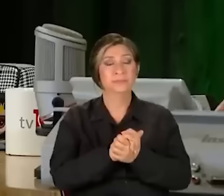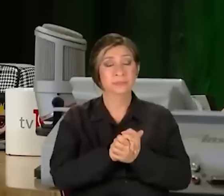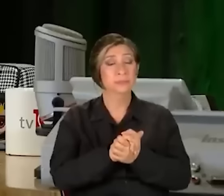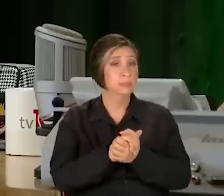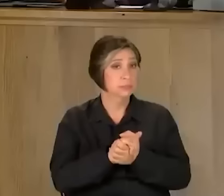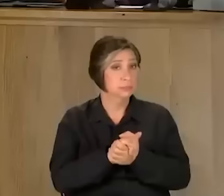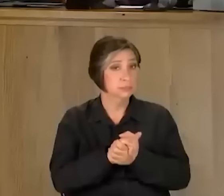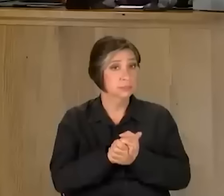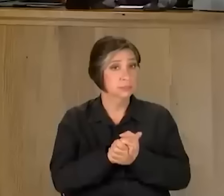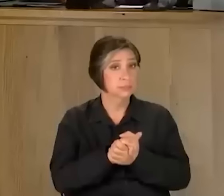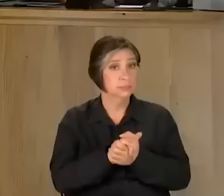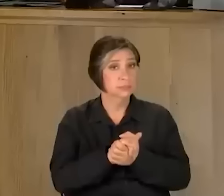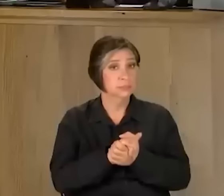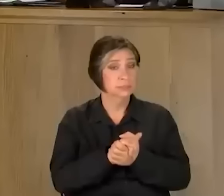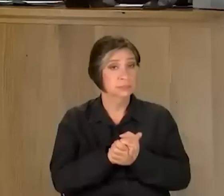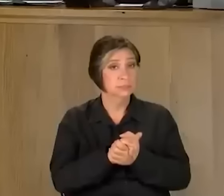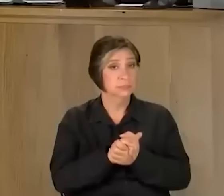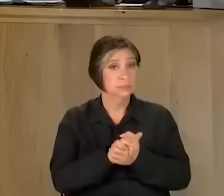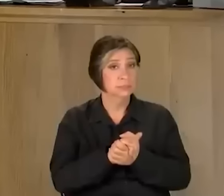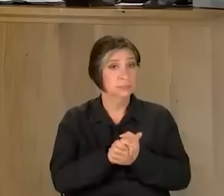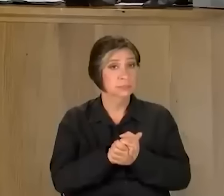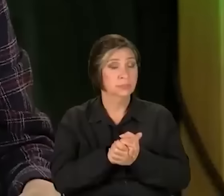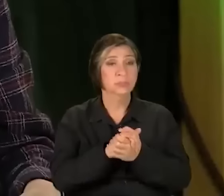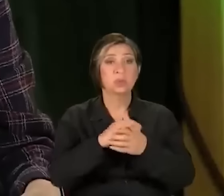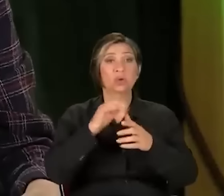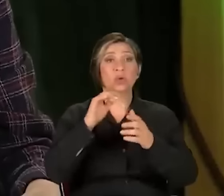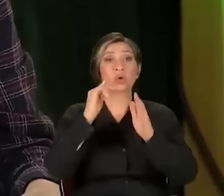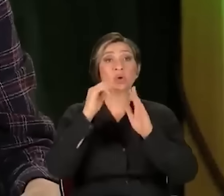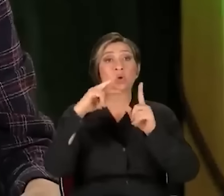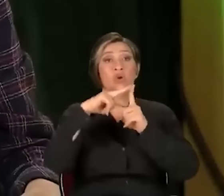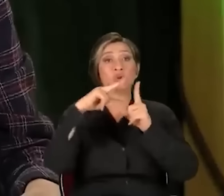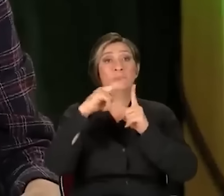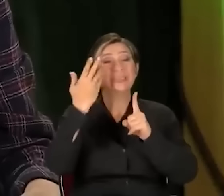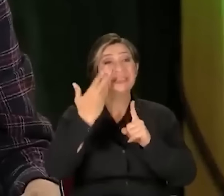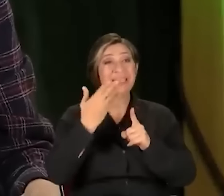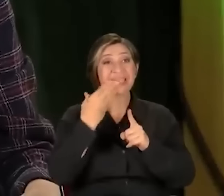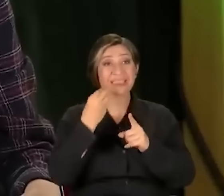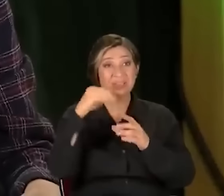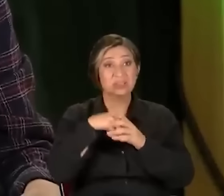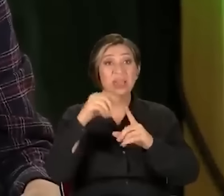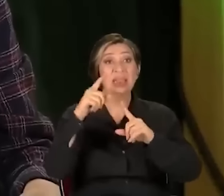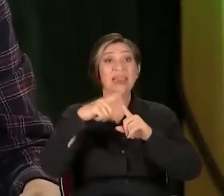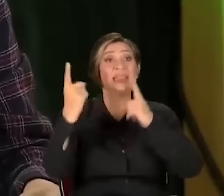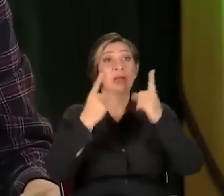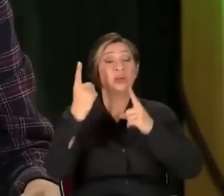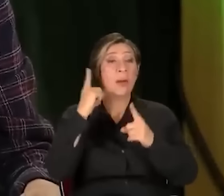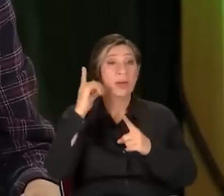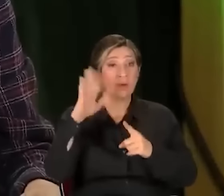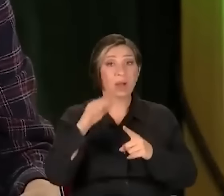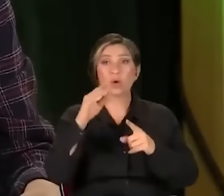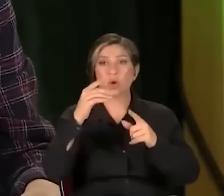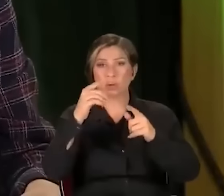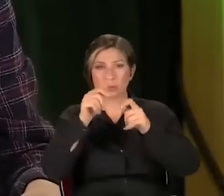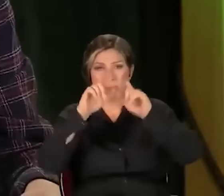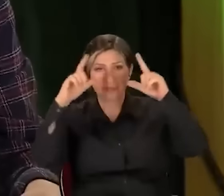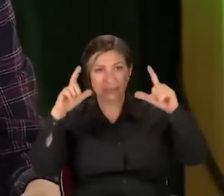Evet, çünkü tabii ki YouTube izleyicileri özellikle genç oldukları için teknolojiden haberleri var. Tabii ve bir görüntünün